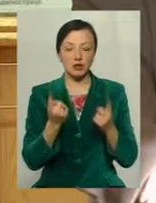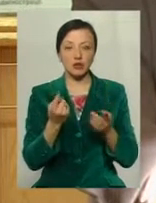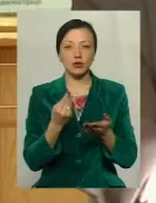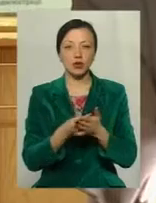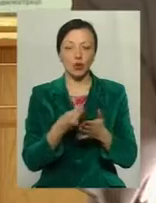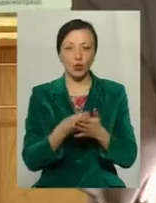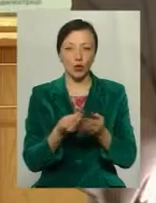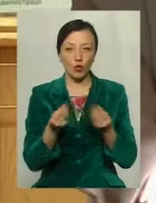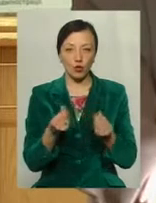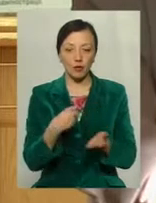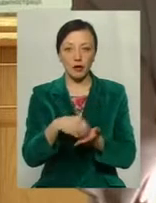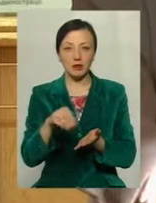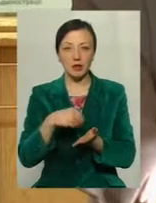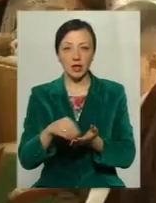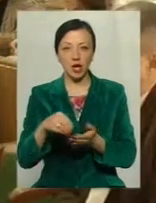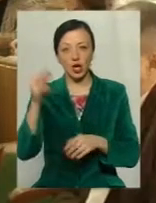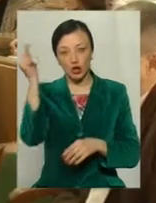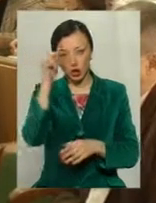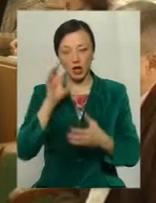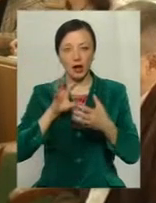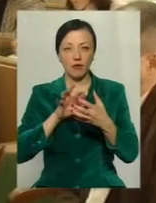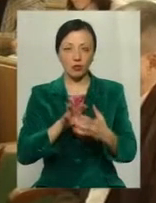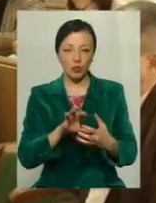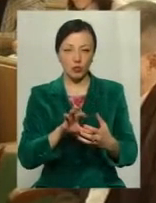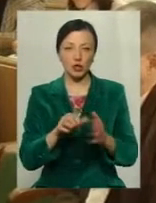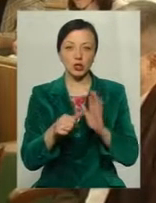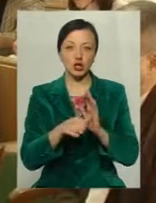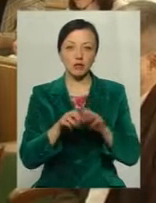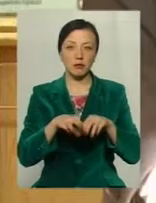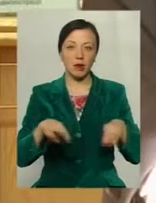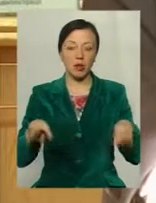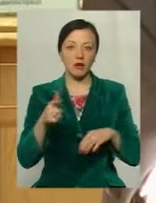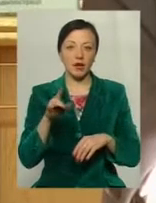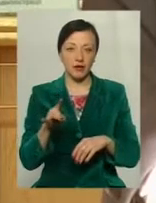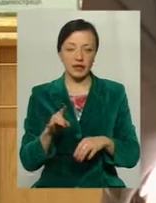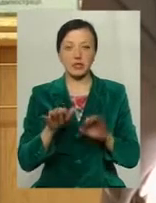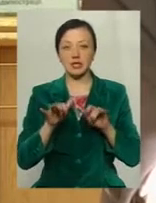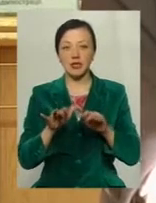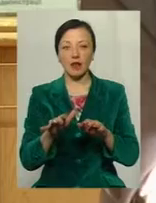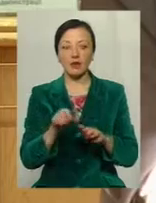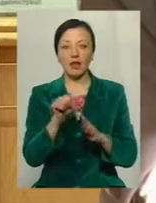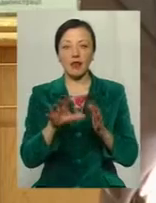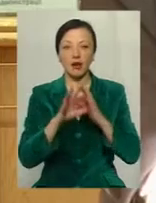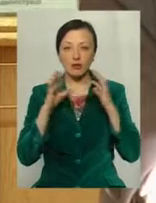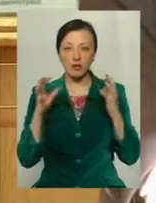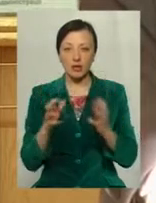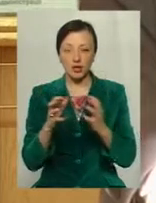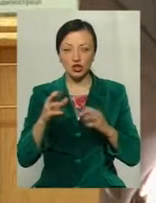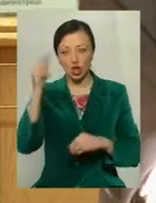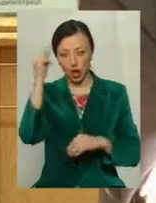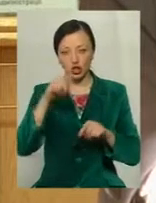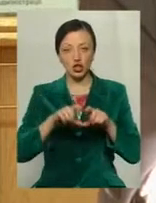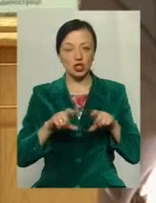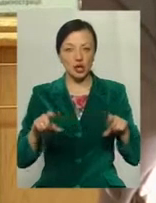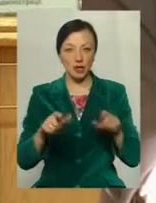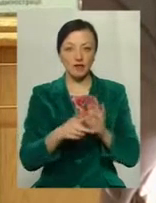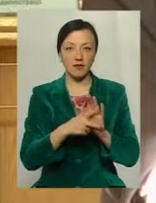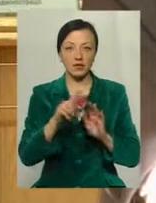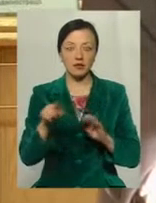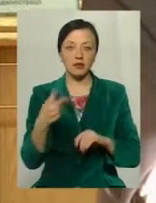порівнянні з бюджетами міст, районів та об'єднаних територіальних громад, ми не стоїмо осторонь проблем території. Для цього